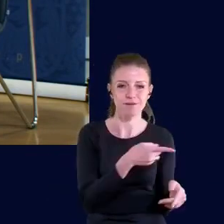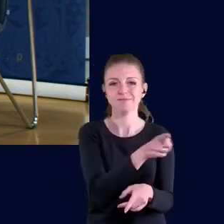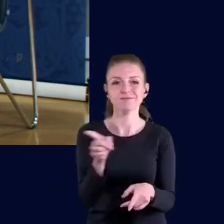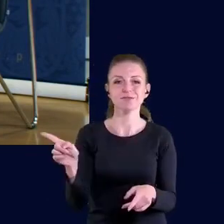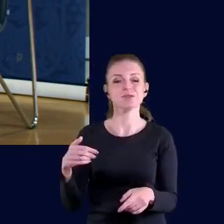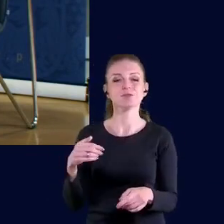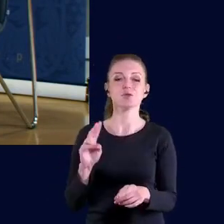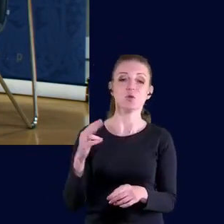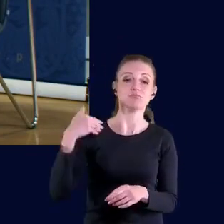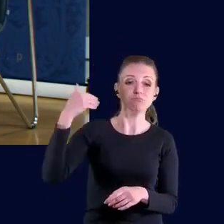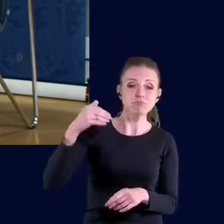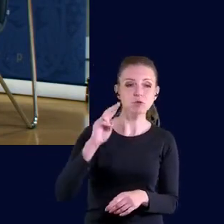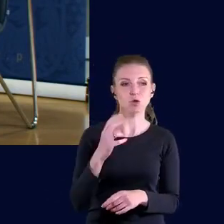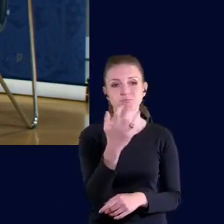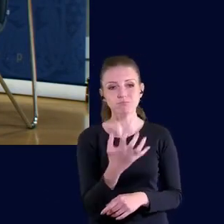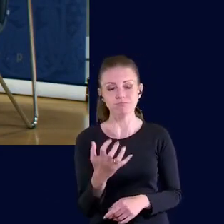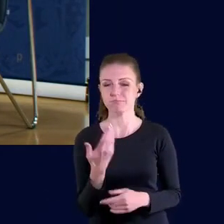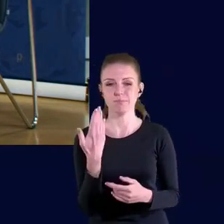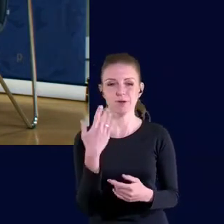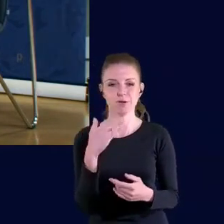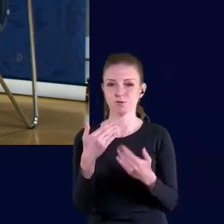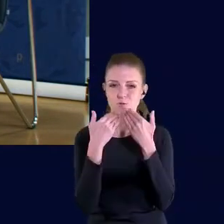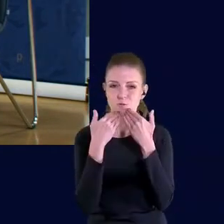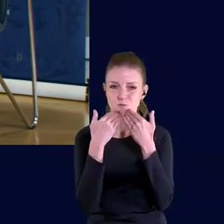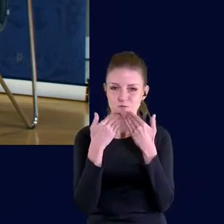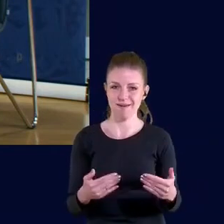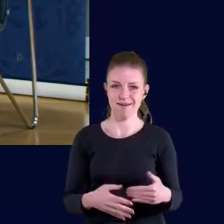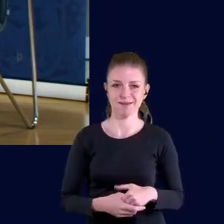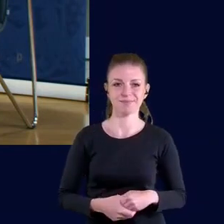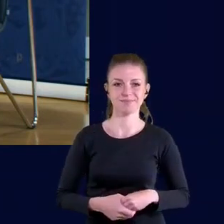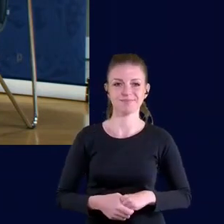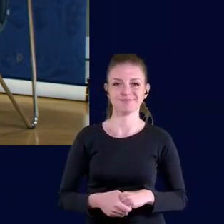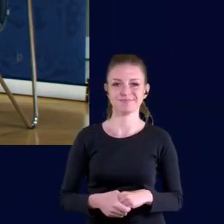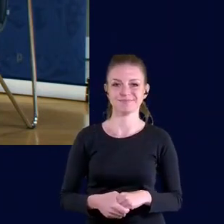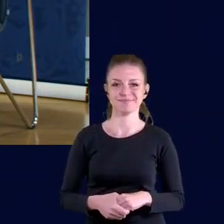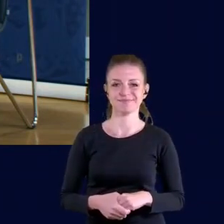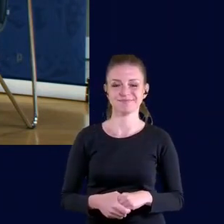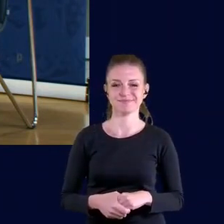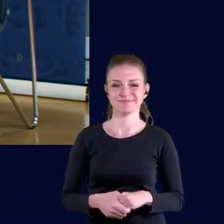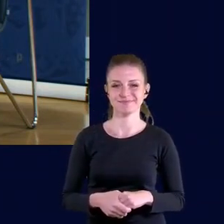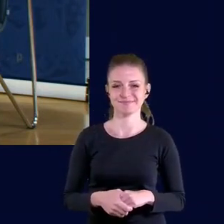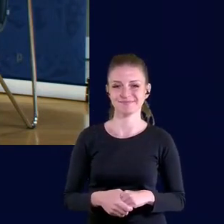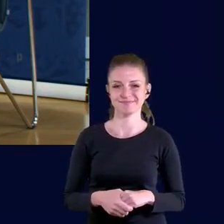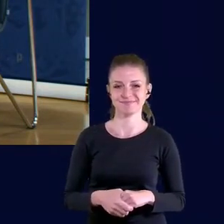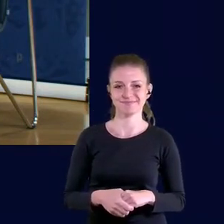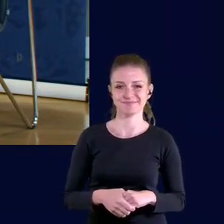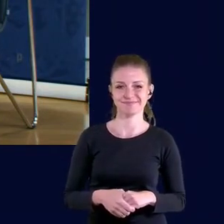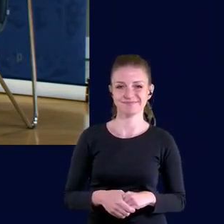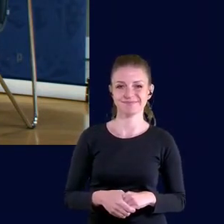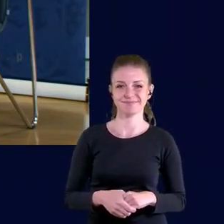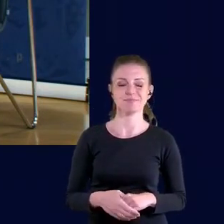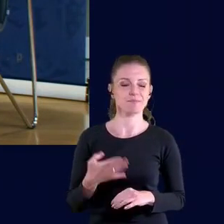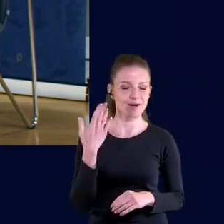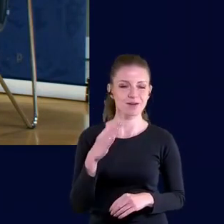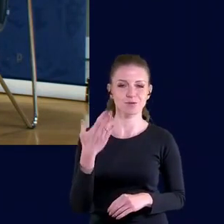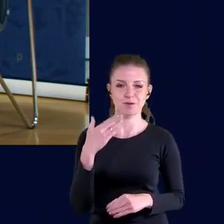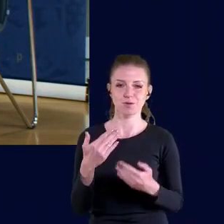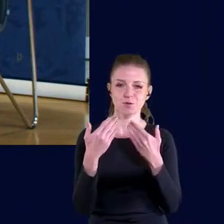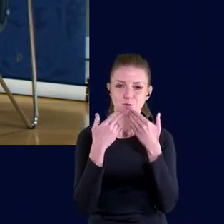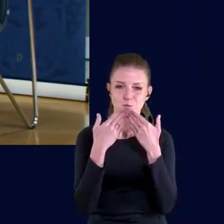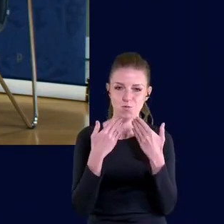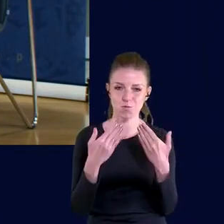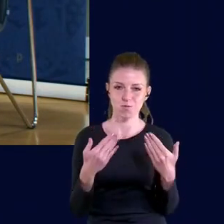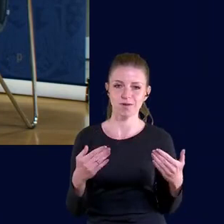uczestnikom organ wszystkim widzom i tym którzy zaszczycili nas swoją obecnością bardzo Państwu Dziękuję